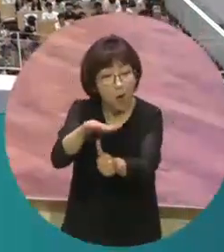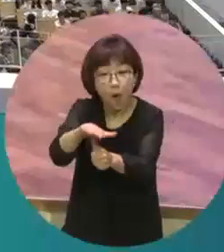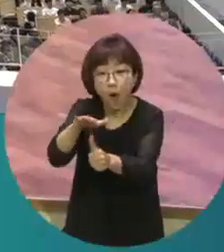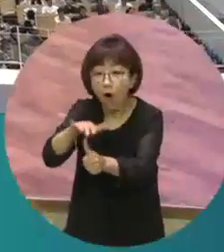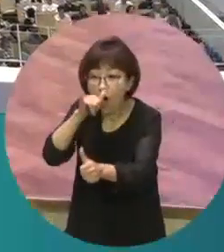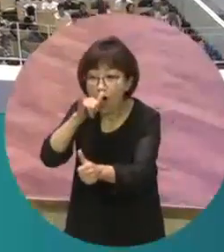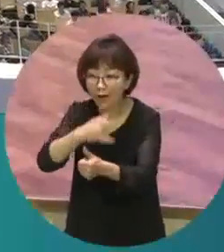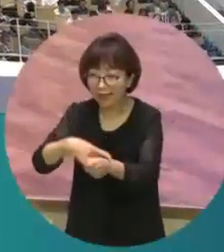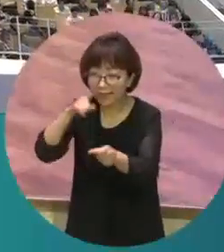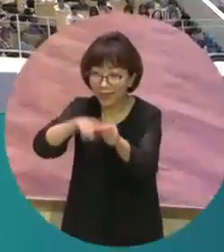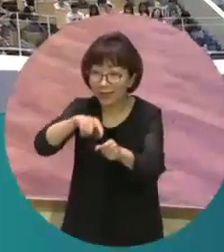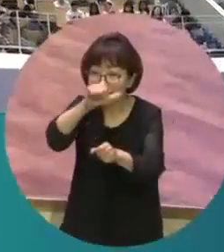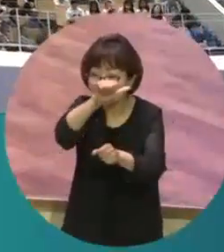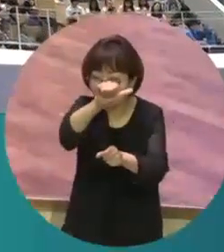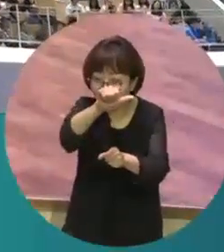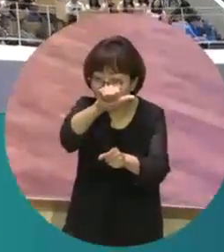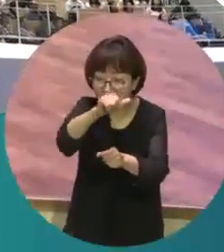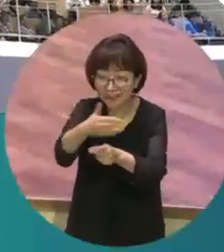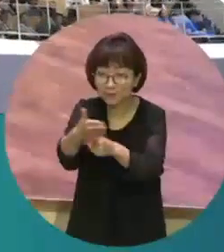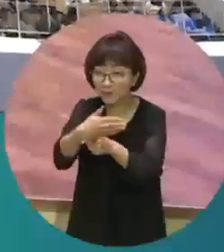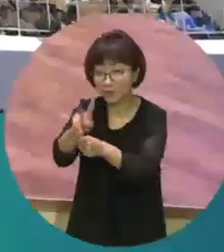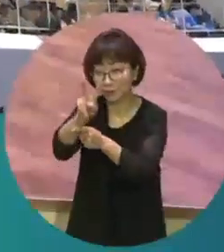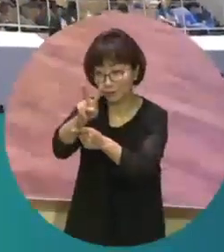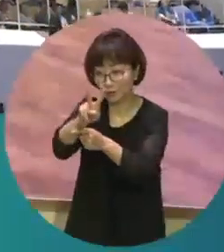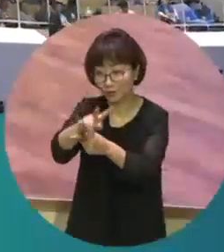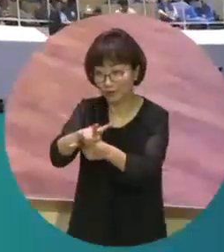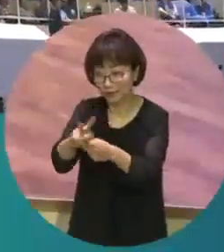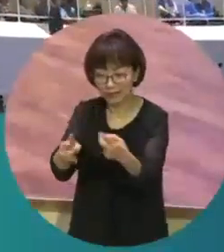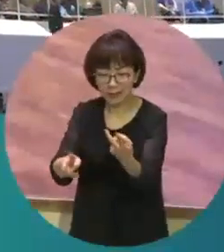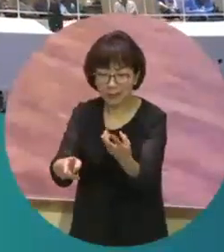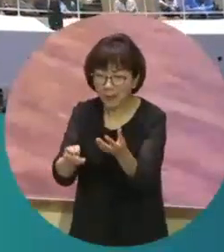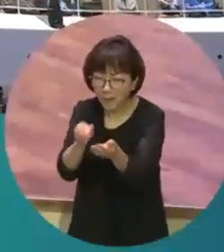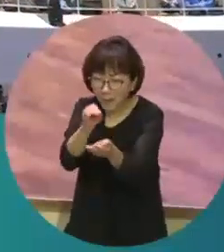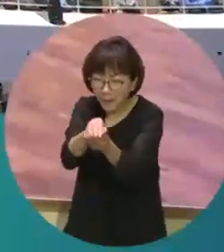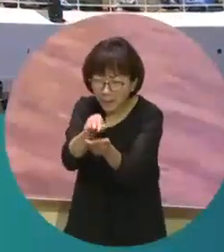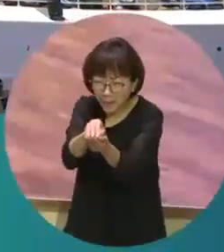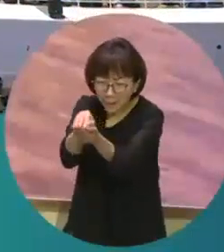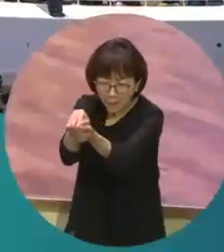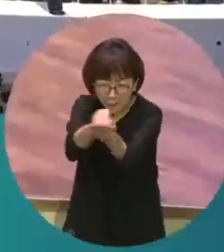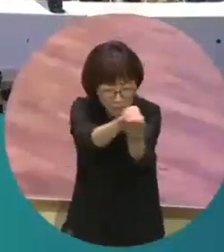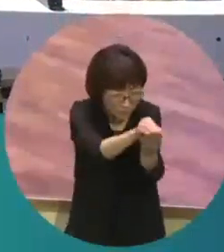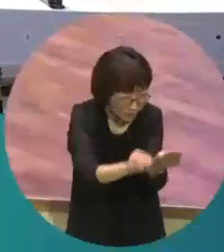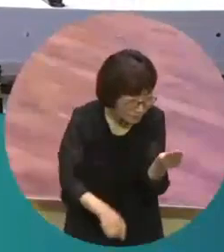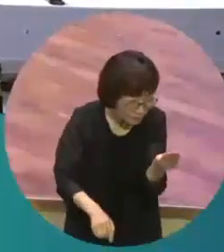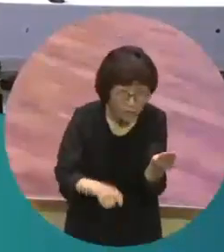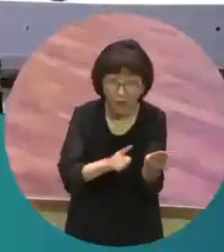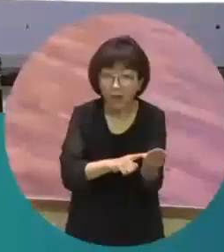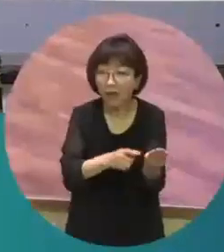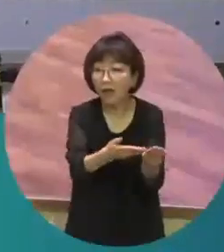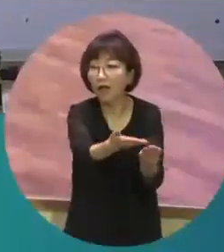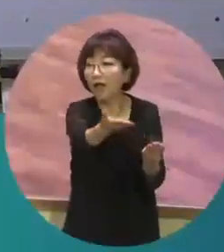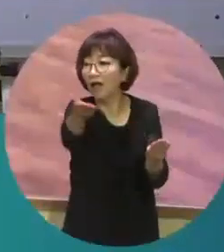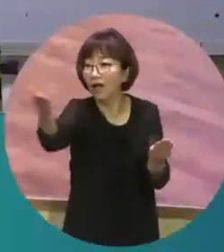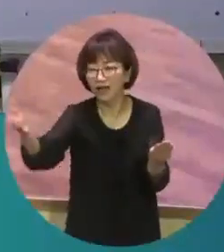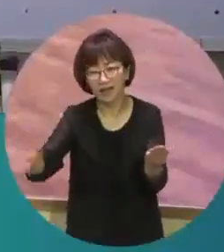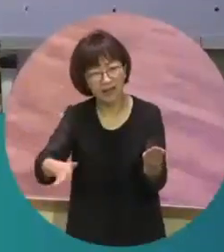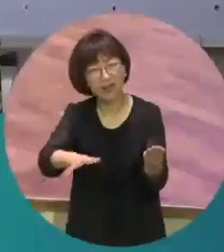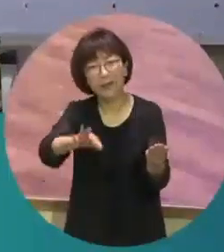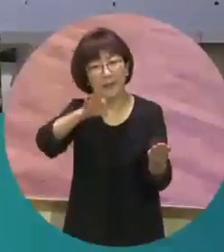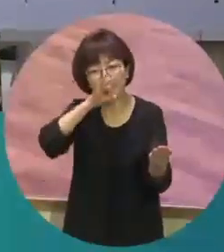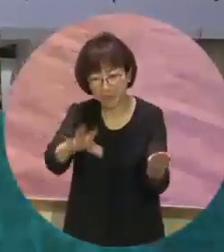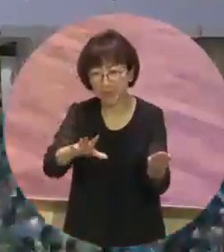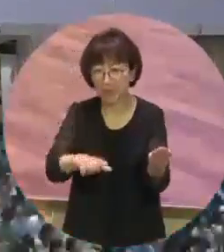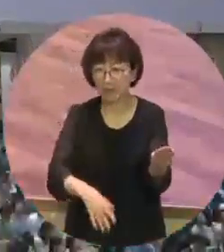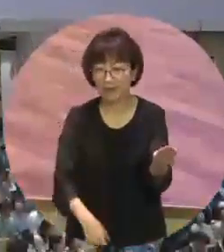보리떡 다섯 개와 물고기 두 마리를 가지고 있나이다. 그러나 그것이 이 많은 사람에게 얼마나 되겠사옵나이까.